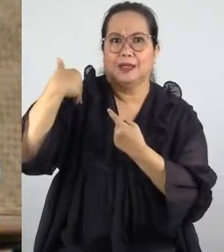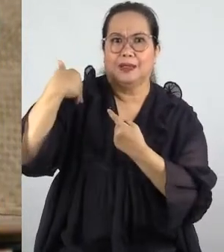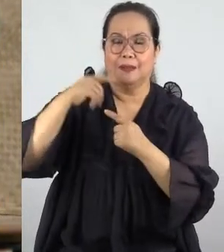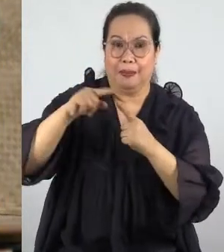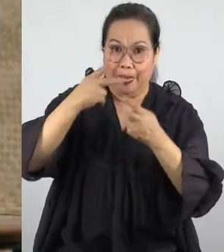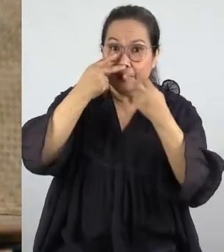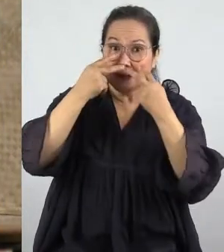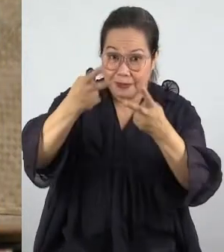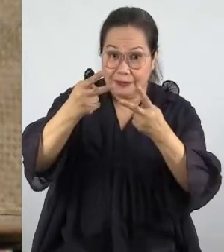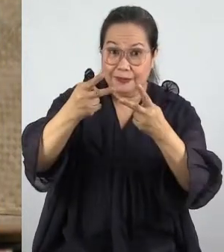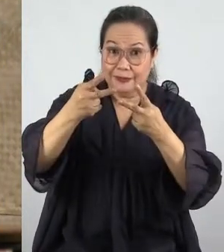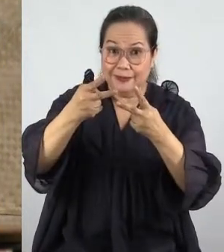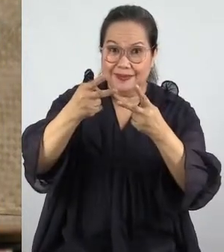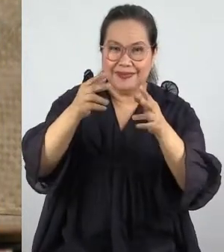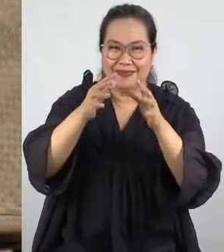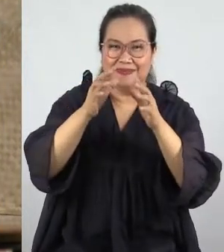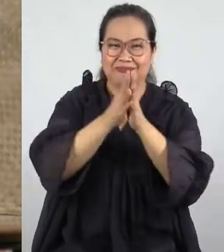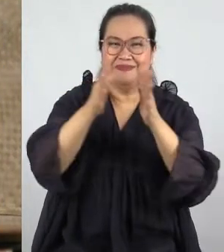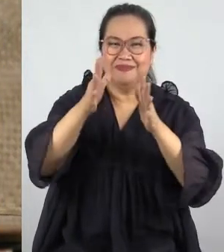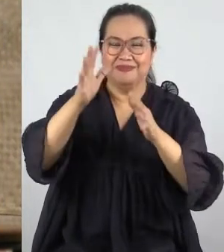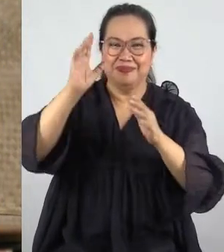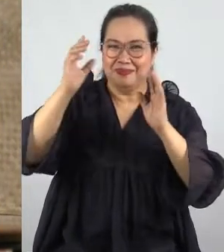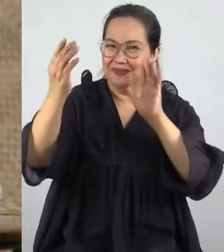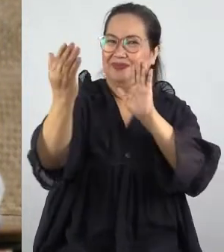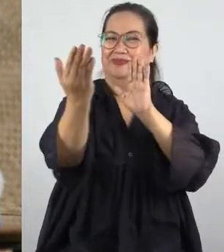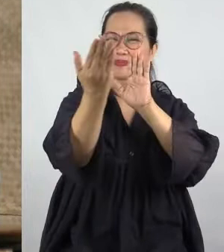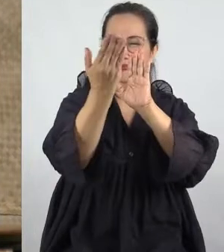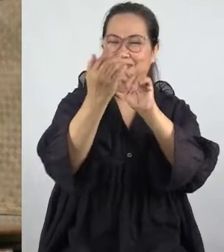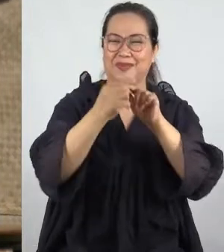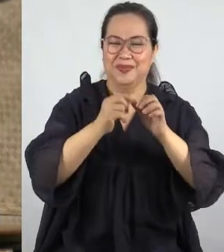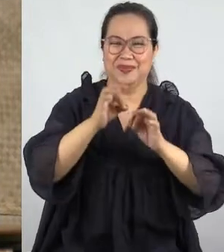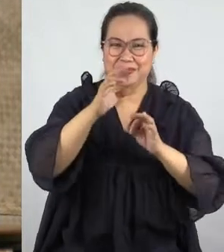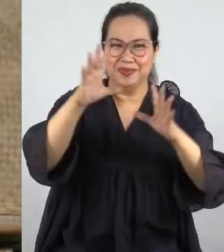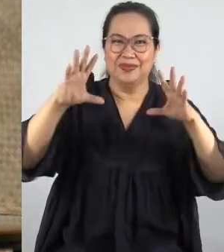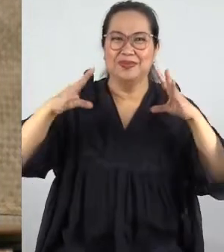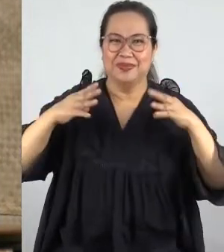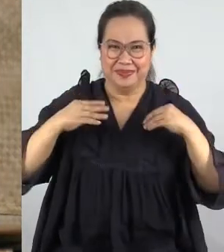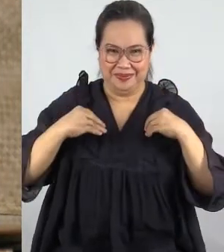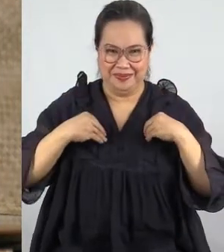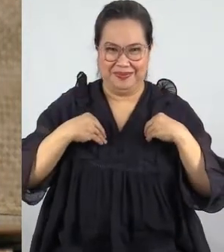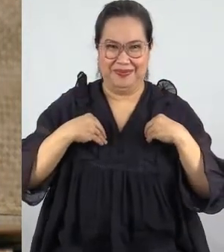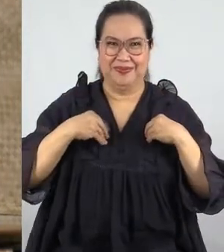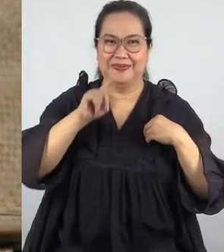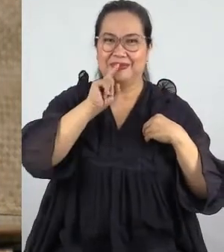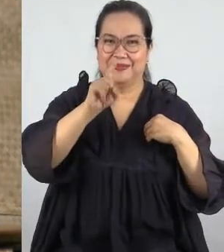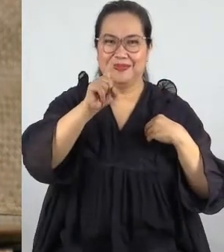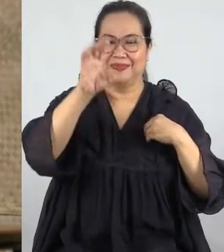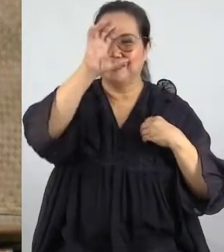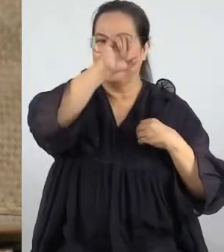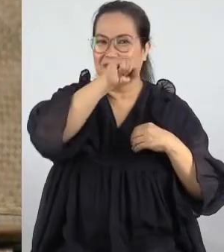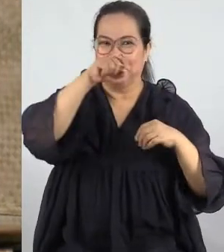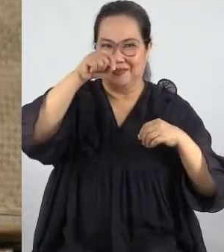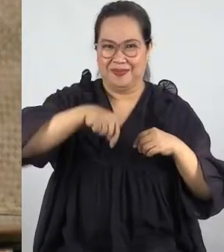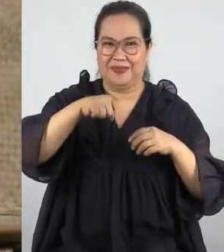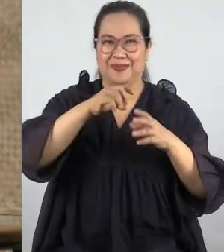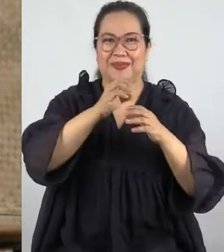having seen them and greeted them from afar, and having acknowledged that they were strangers and exiles on